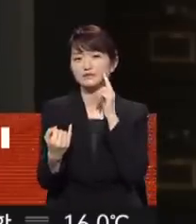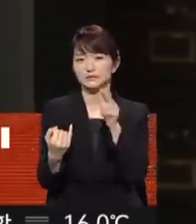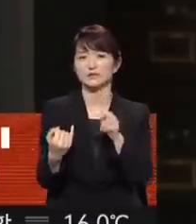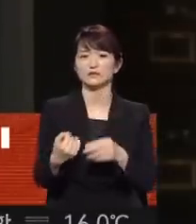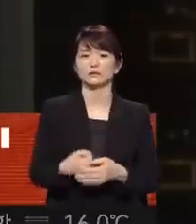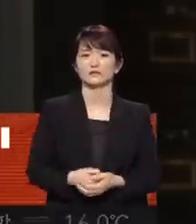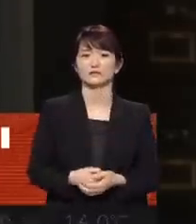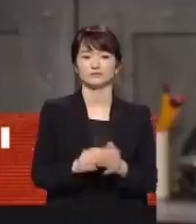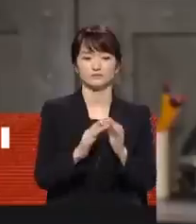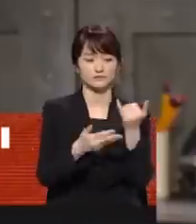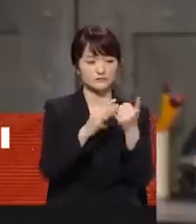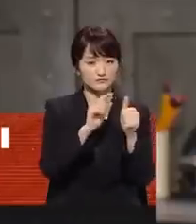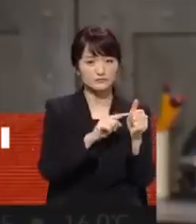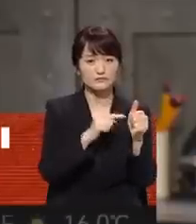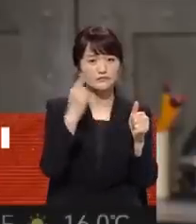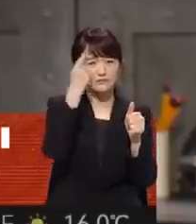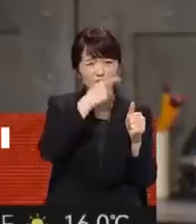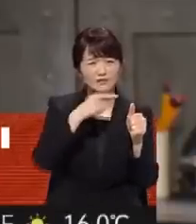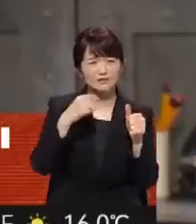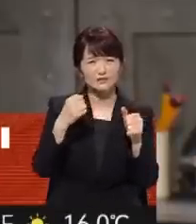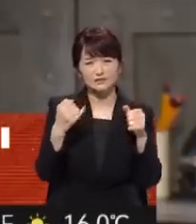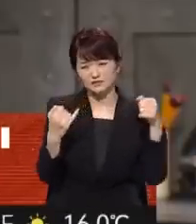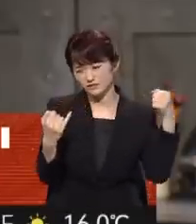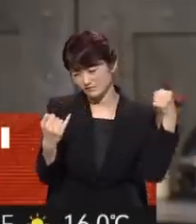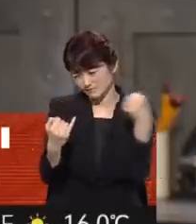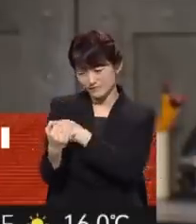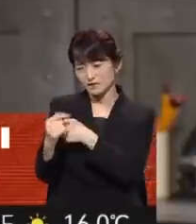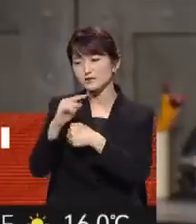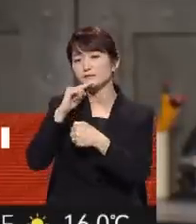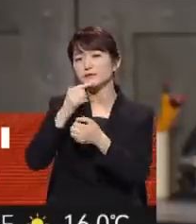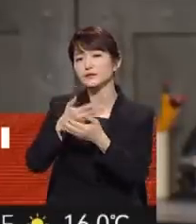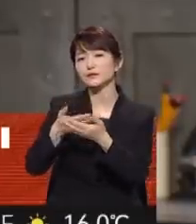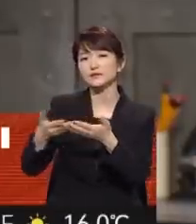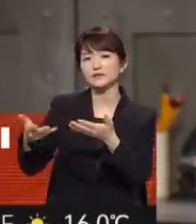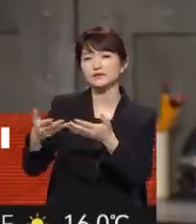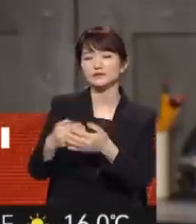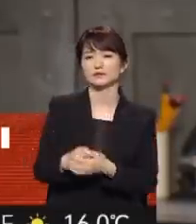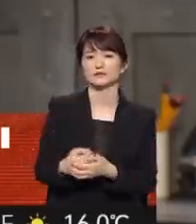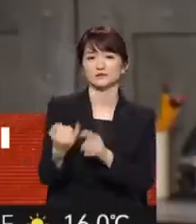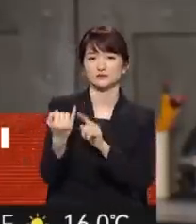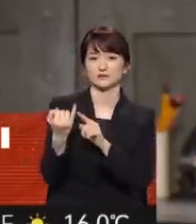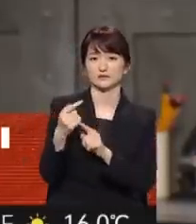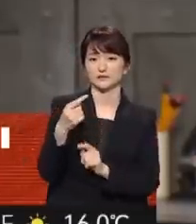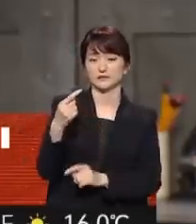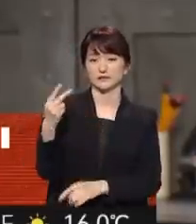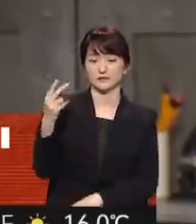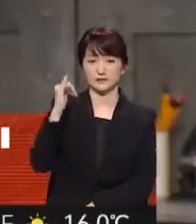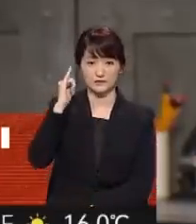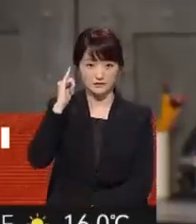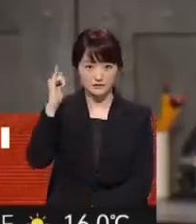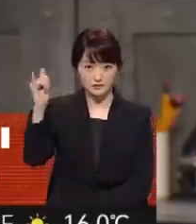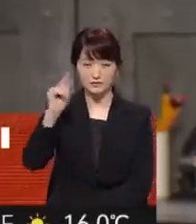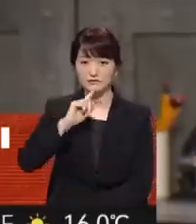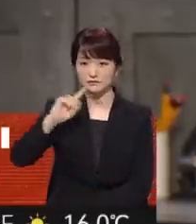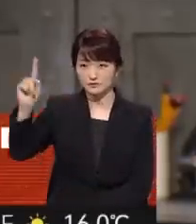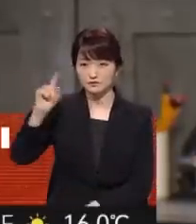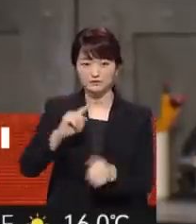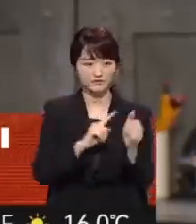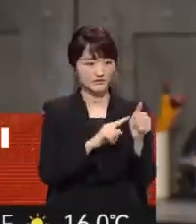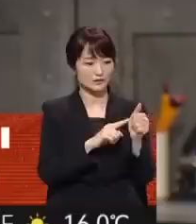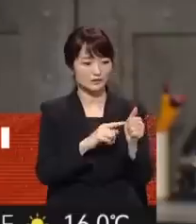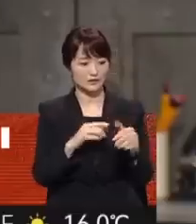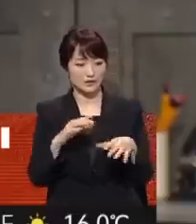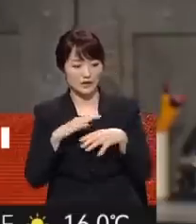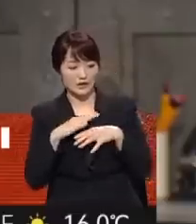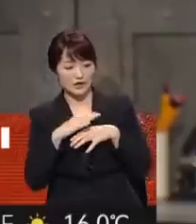그 유튜버가 얼굴을 떼다 보니까 피가 흘렸어요. 그러니까 그 피해 여성이 112 신고를 했습니다. 신고를 하니까 그 유튜버가 겁이 났는지